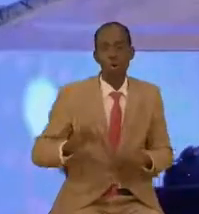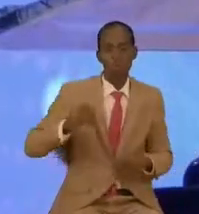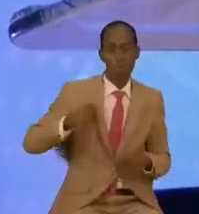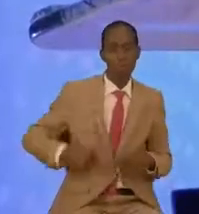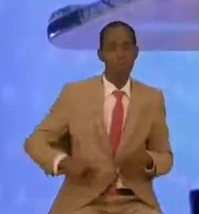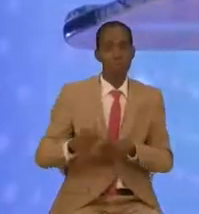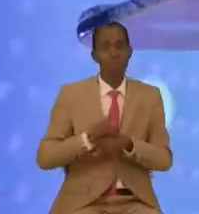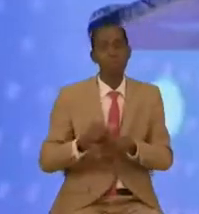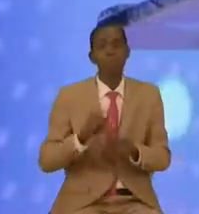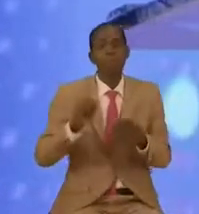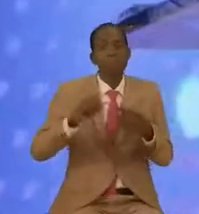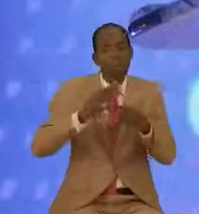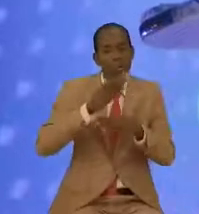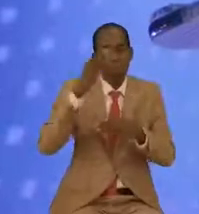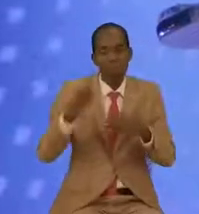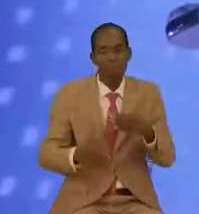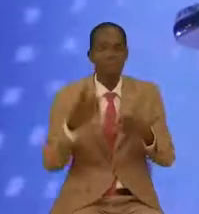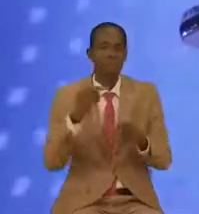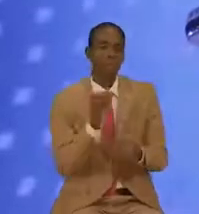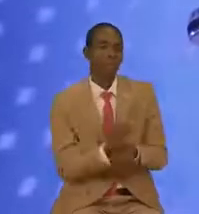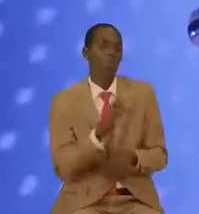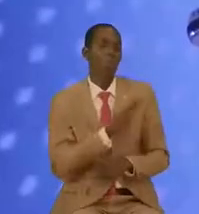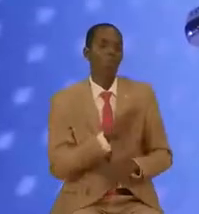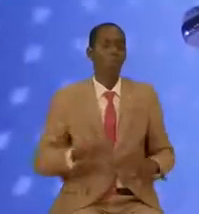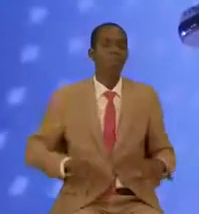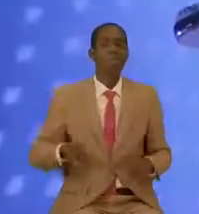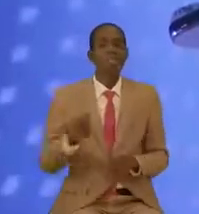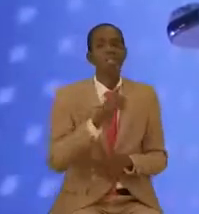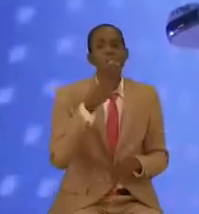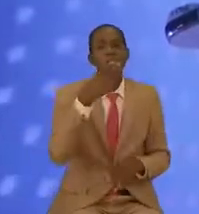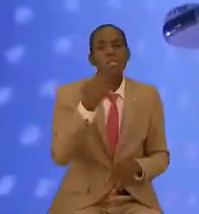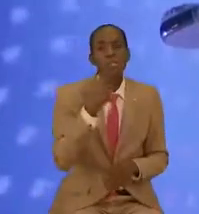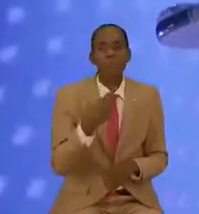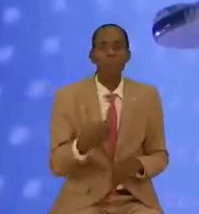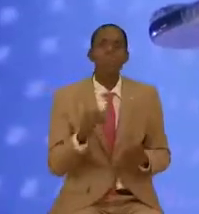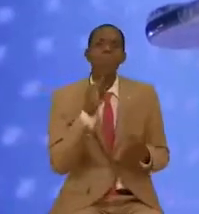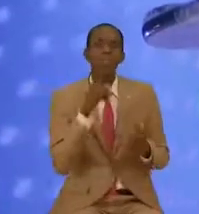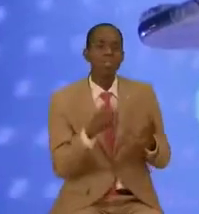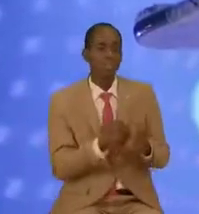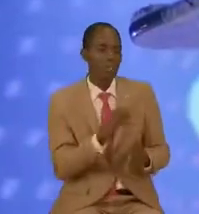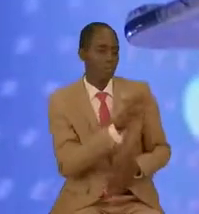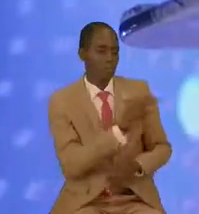pour faire le rite charnel de la circoncision pour accomplir